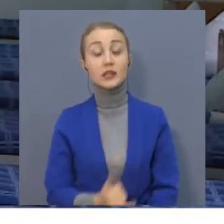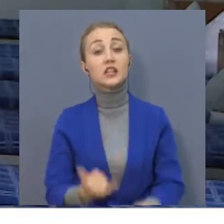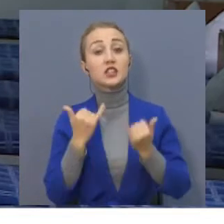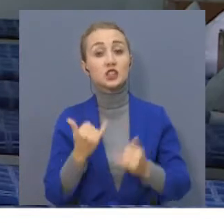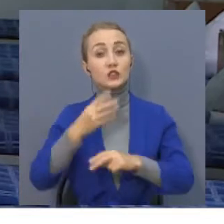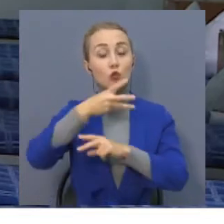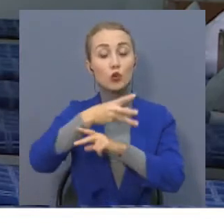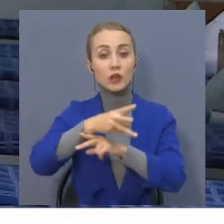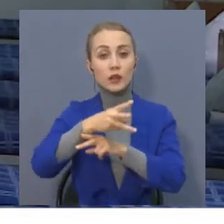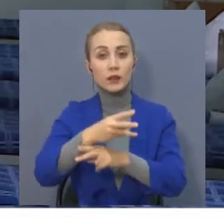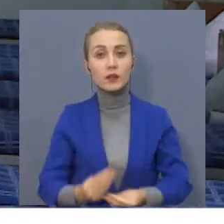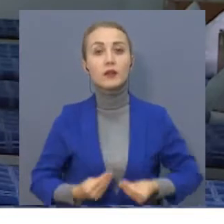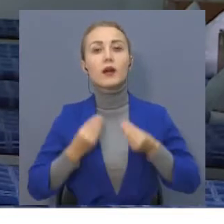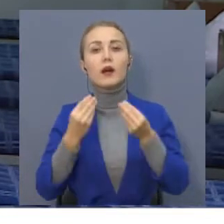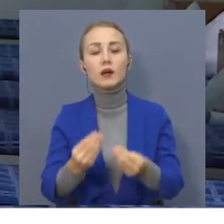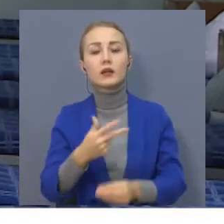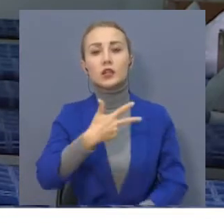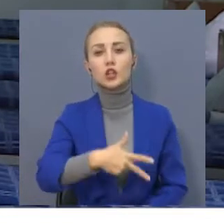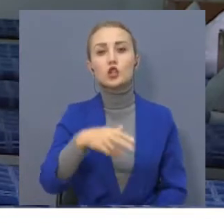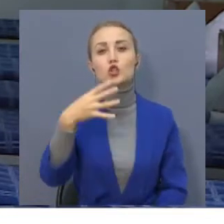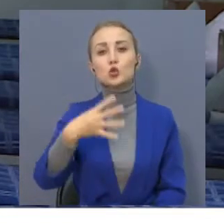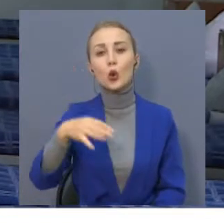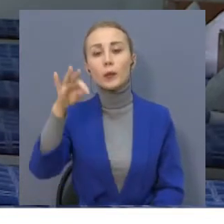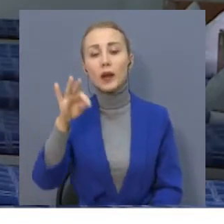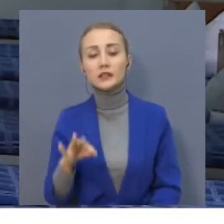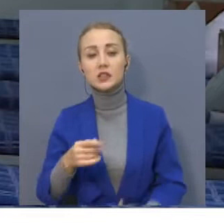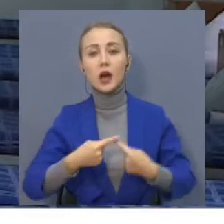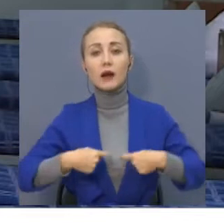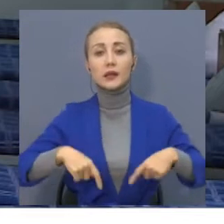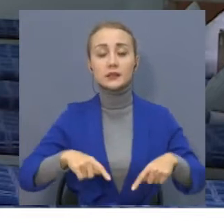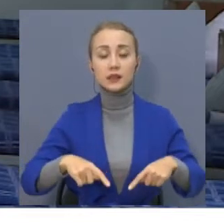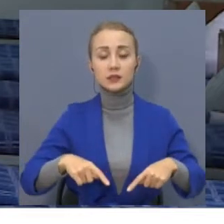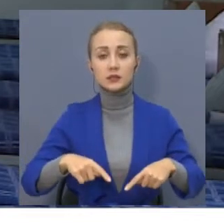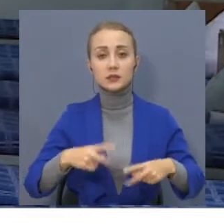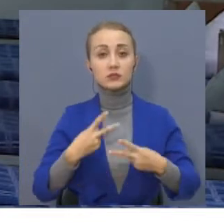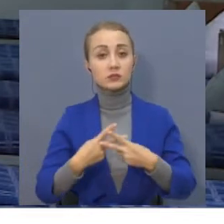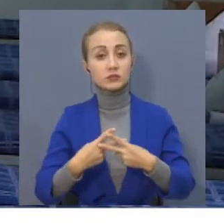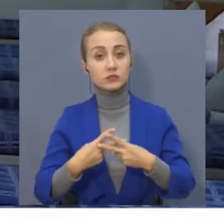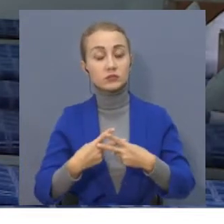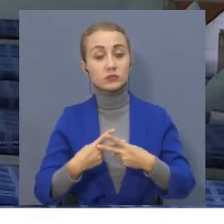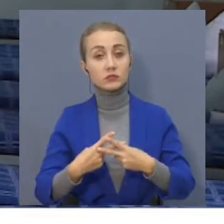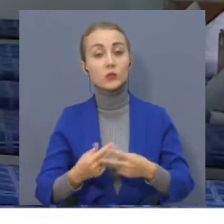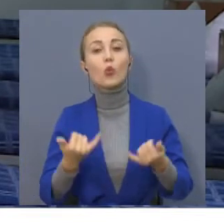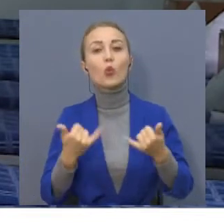қолданыста. Сандық жүйемен басқару мүмкіндігі жоқ. Жүздеген камераны бірлі екілі оператордың бақылағаны тиімсіз.